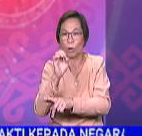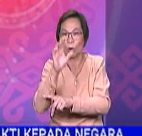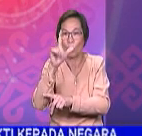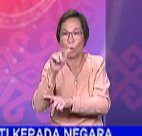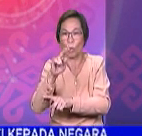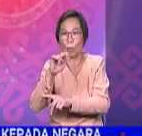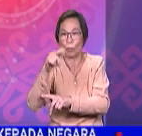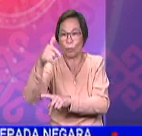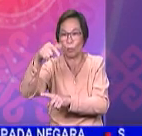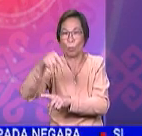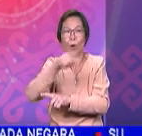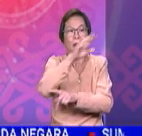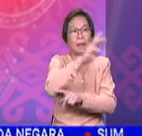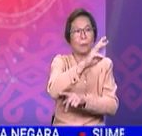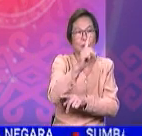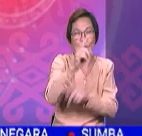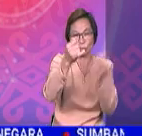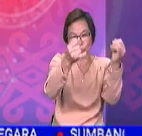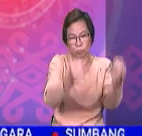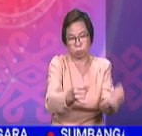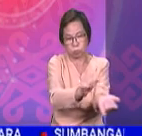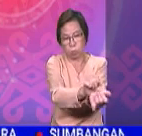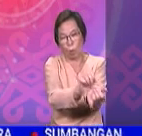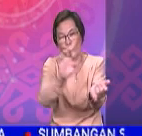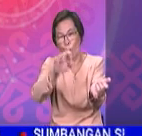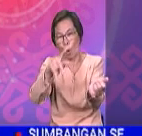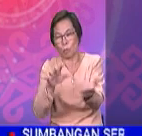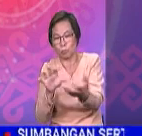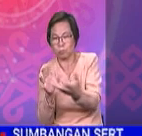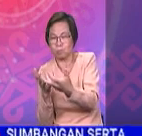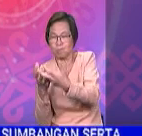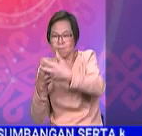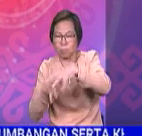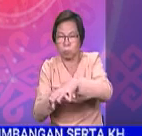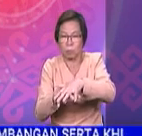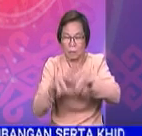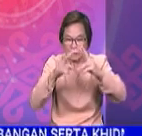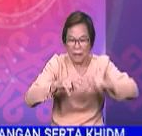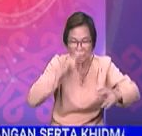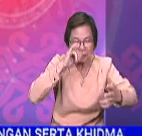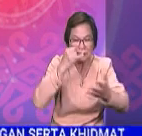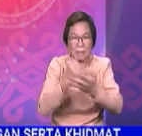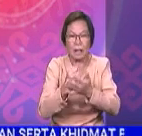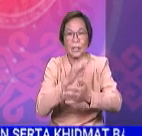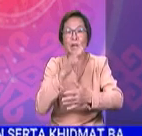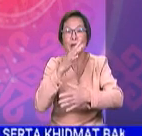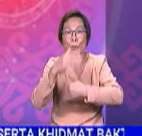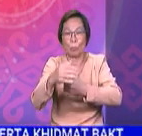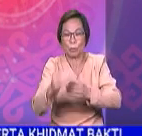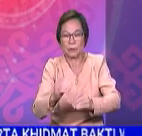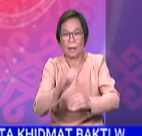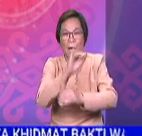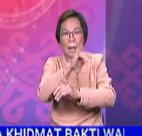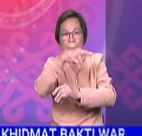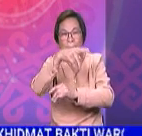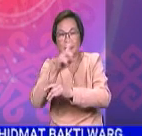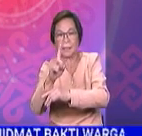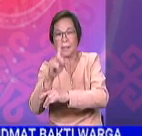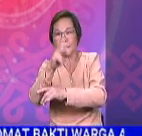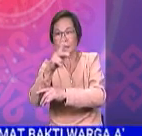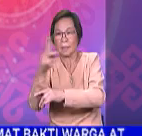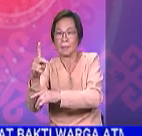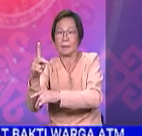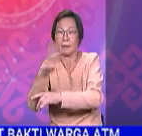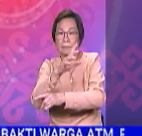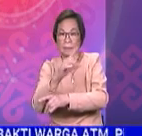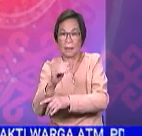61 individu ditahan dalam Ops bersepadu bagian Desa Tanjung ayah ibu pejabat polis daerah Idi Kota